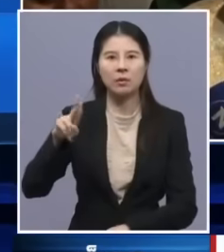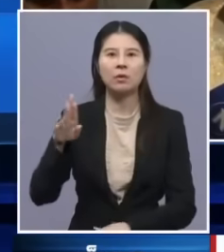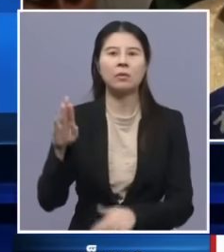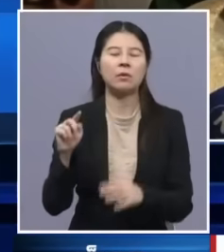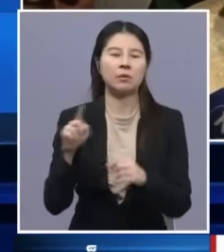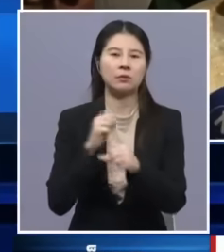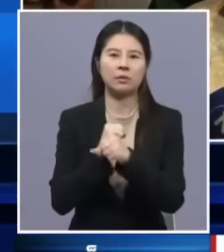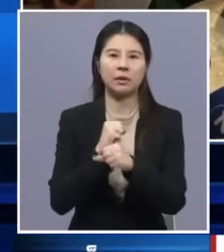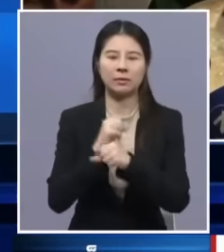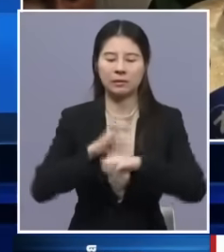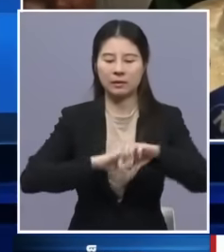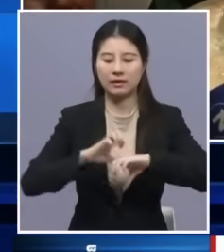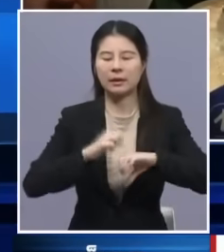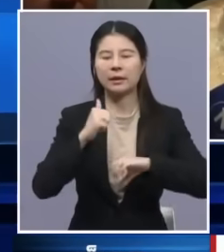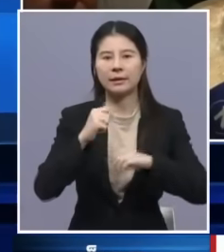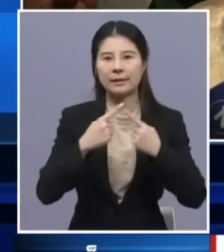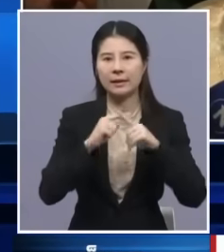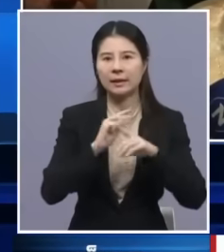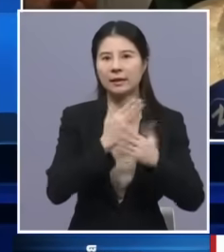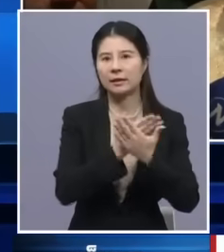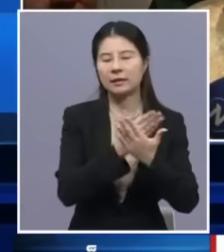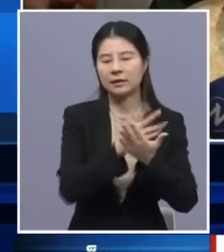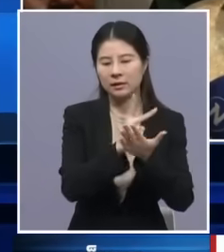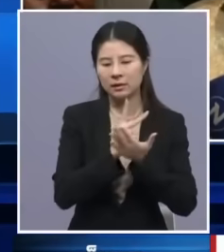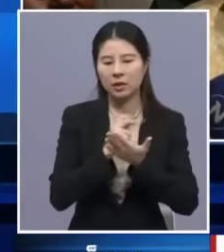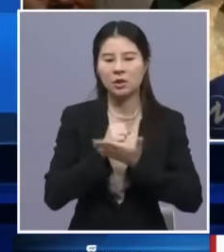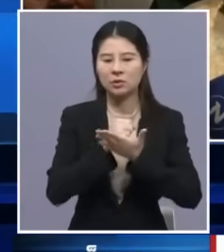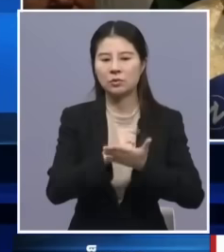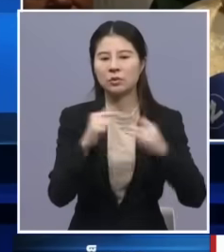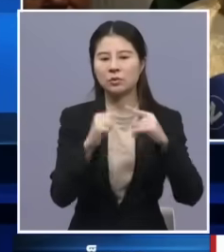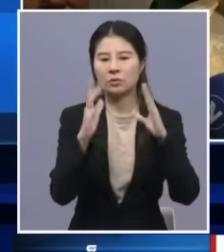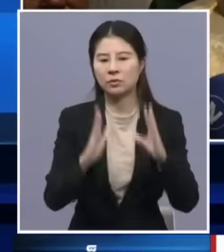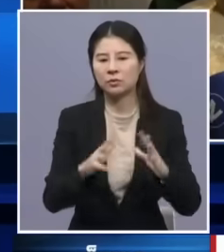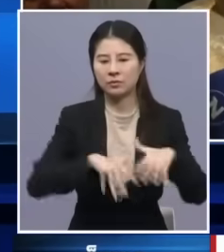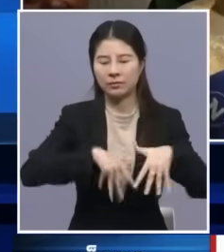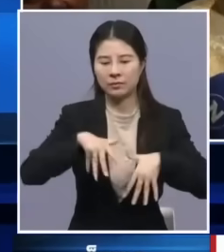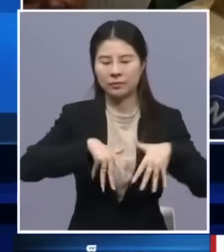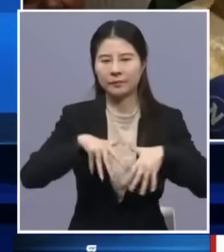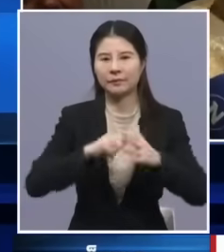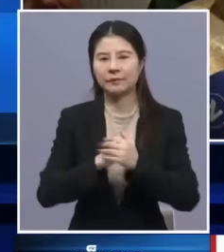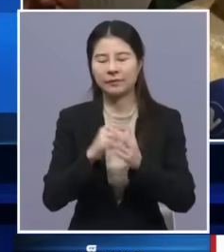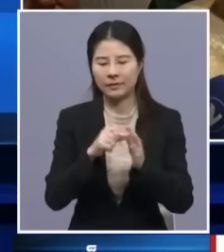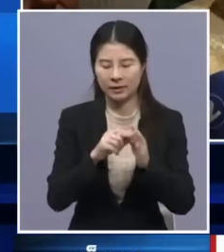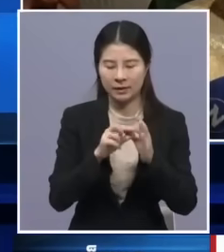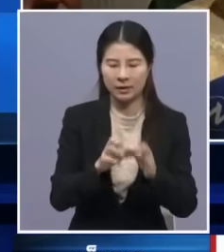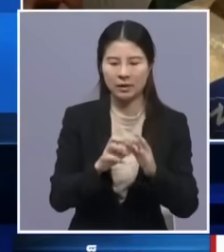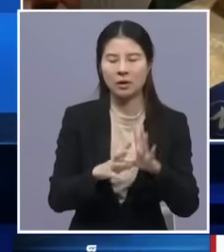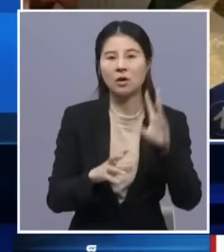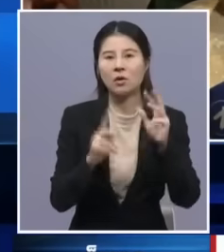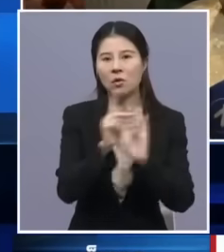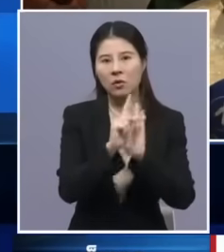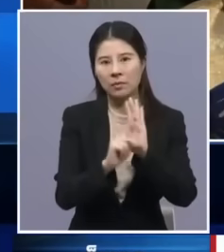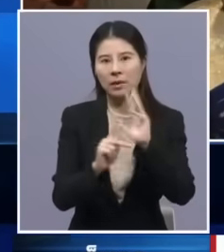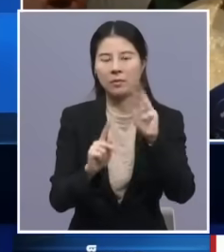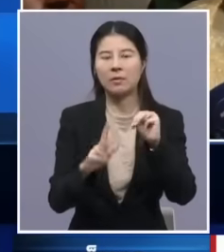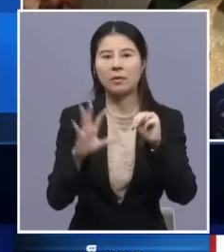าเนี่ยมันมีอยู่ว่าการออกพรบกู้เงินมาช่วยประชาชนวิกฤตหรือไม่เป็นอีกเรื่องนึงและเข้าใจว่าในมาตรา9ของพร